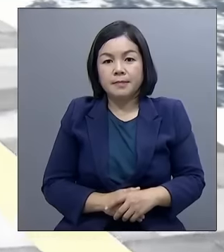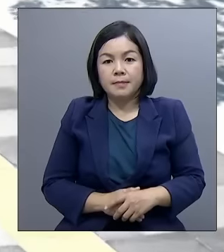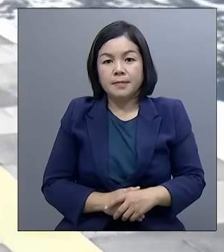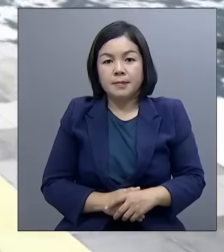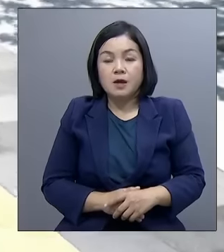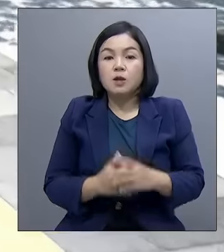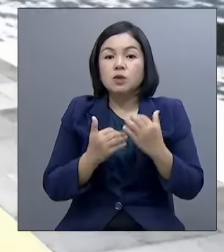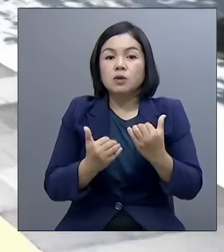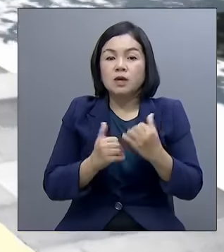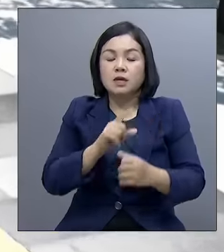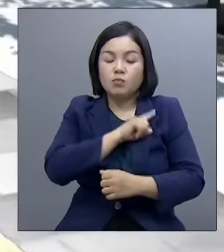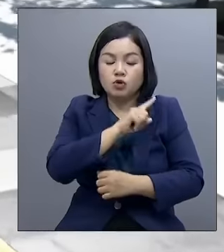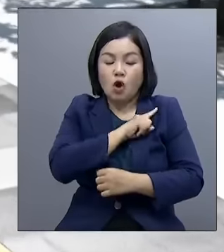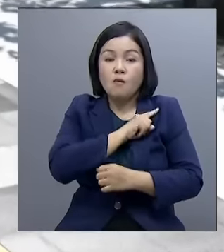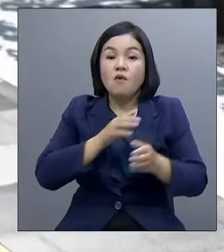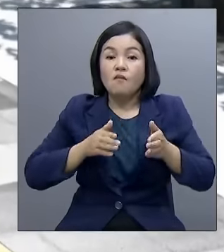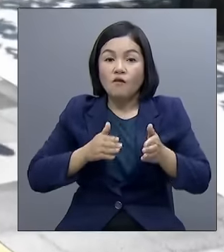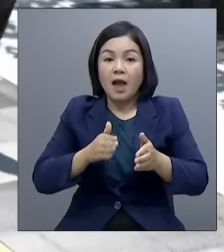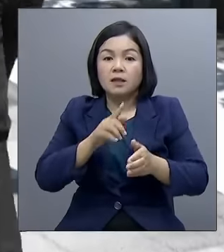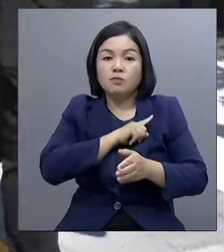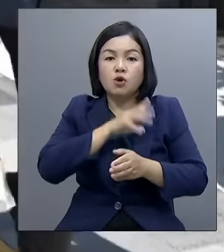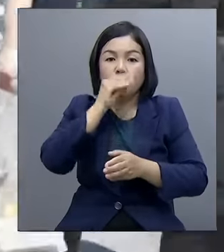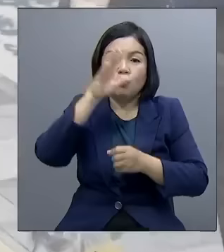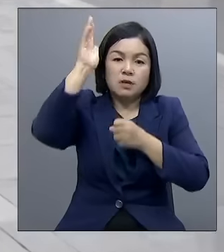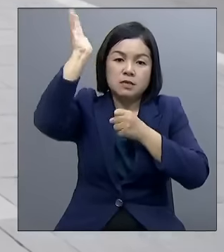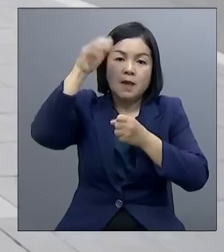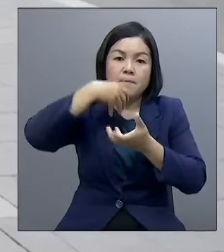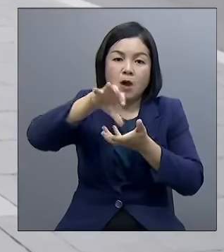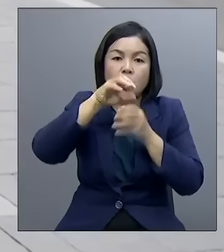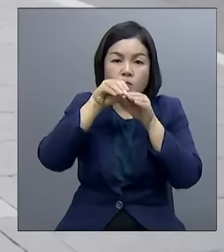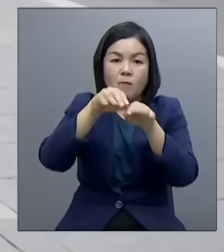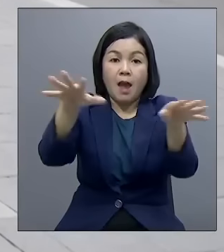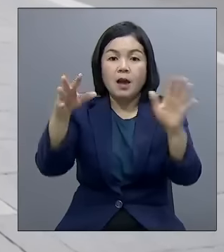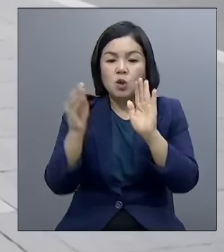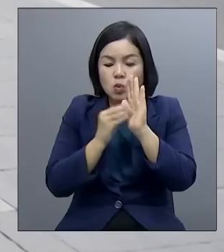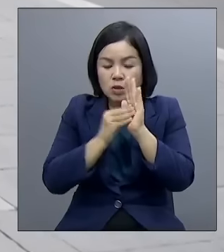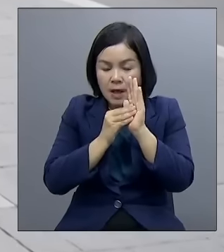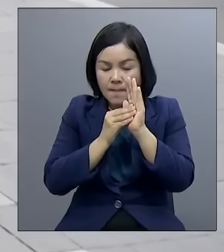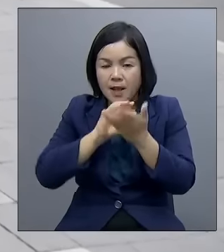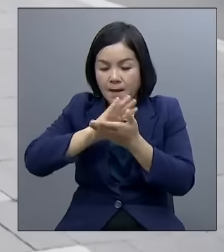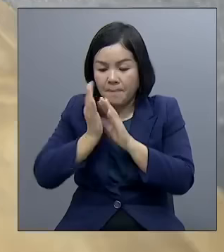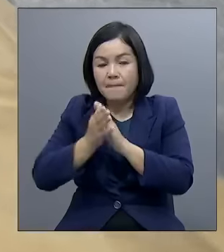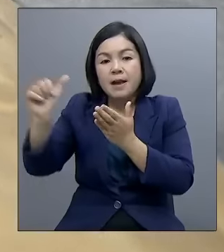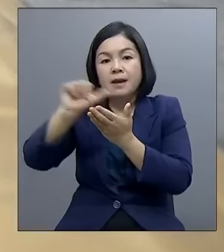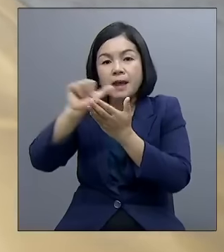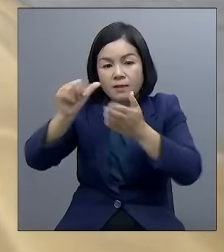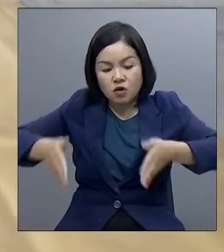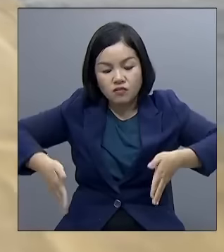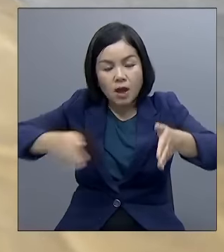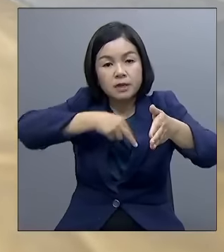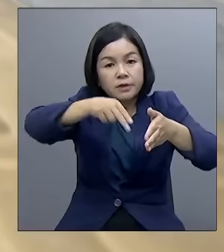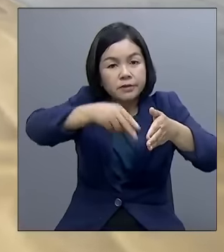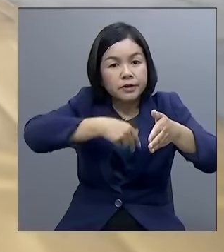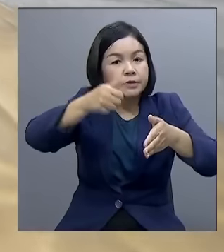ทางด้านโฆษกกรุงเทพมหานครกล่าวว่ากทม.มีเป้าหมายในการพัฒนาทางเท้าของกทม.ให้เดินได้เดินดี